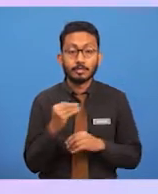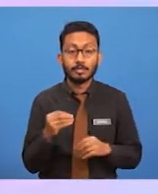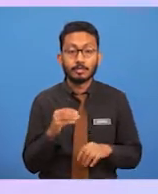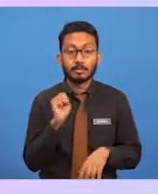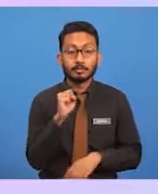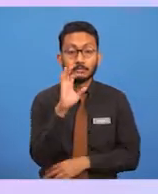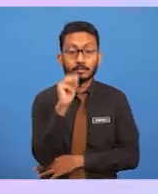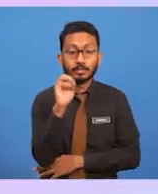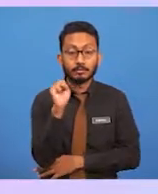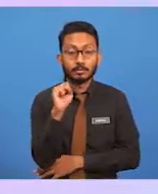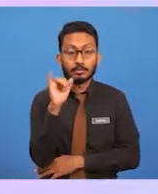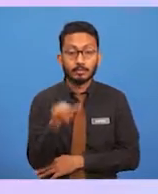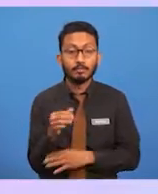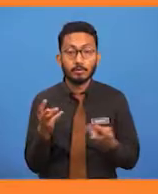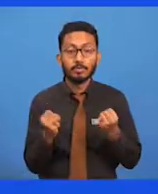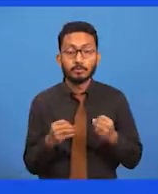disampaikan.